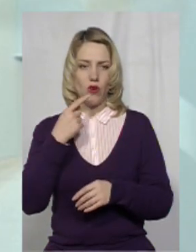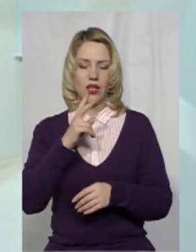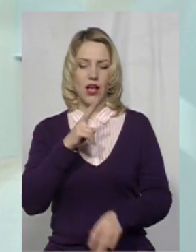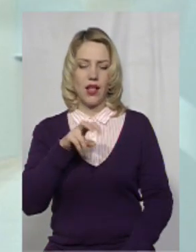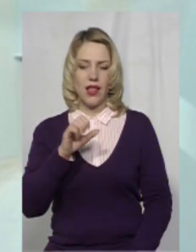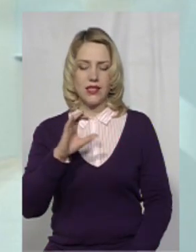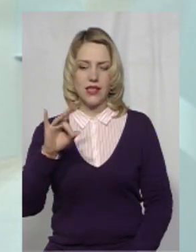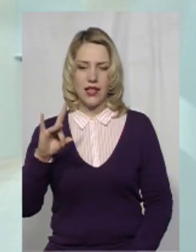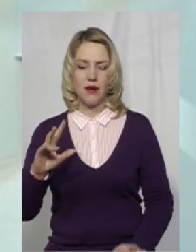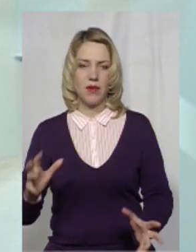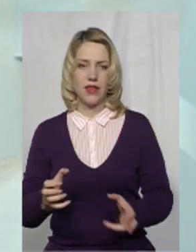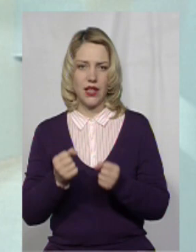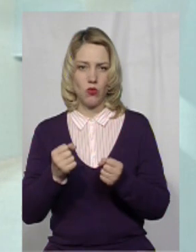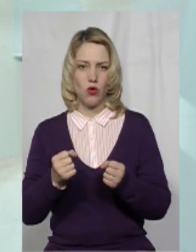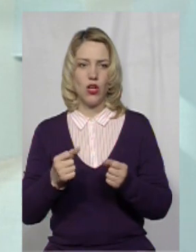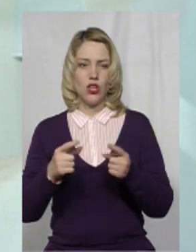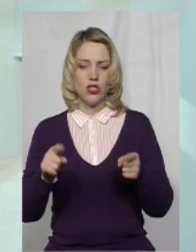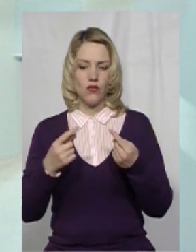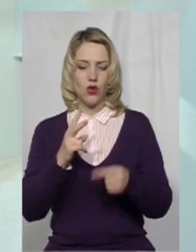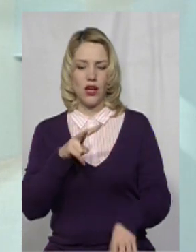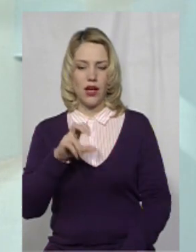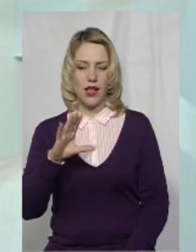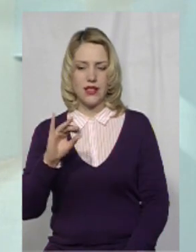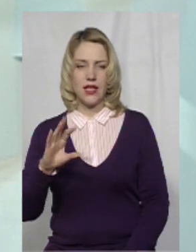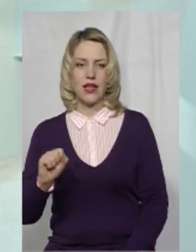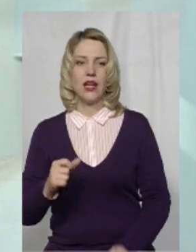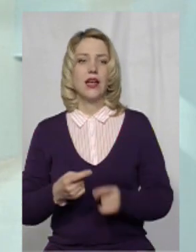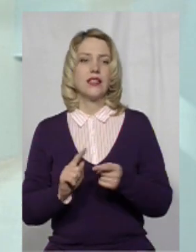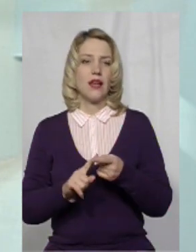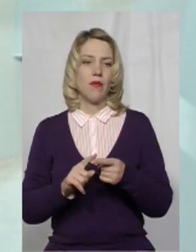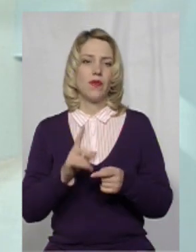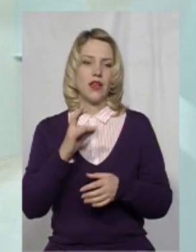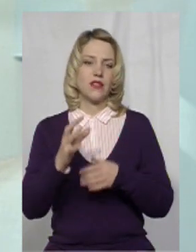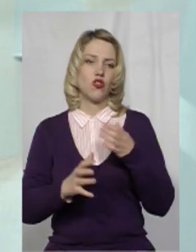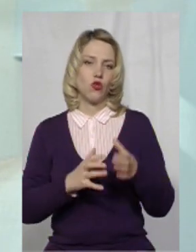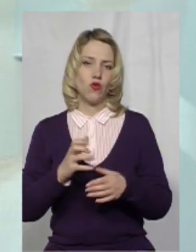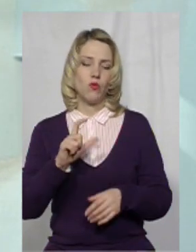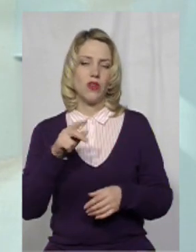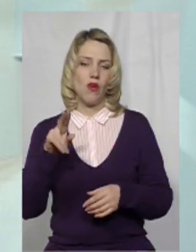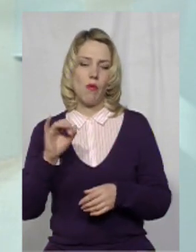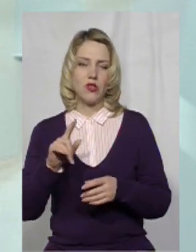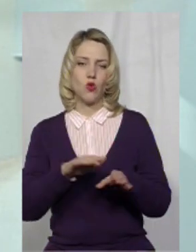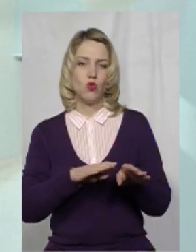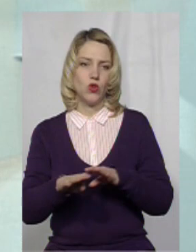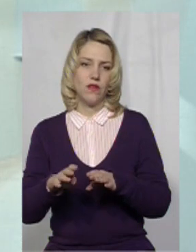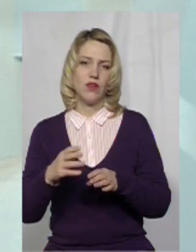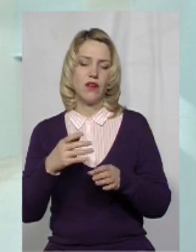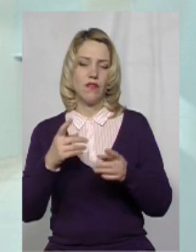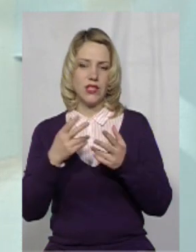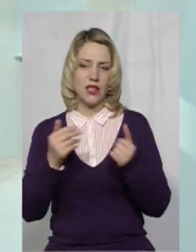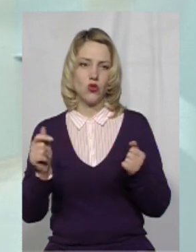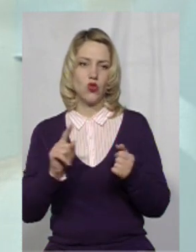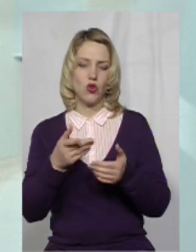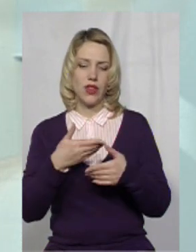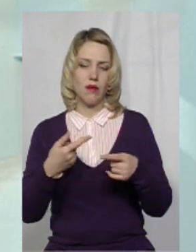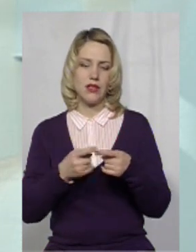на підтримку створення кластерів виділив кошти. Тобто цей форум в НАЕК вже на світовому, на європейському рівні, світовому рівні визнають, що